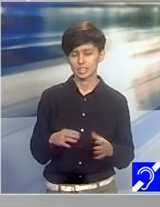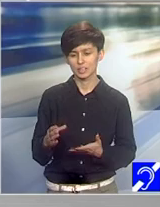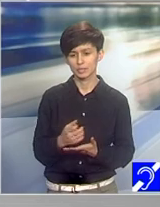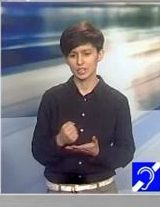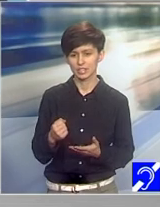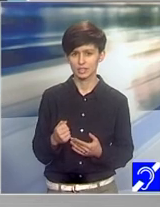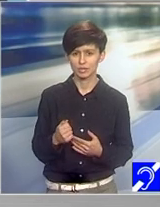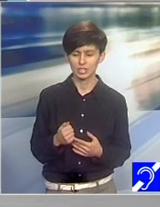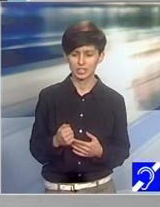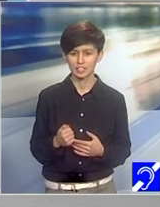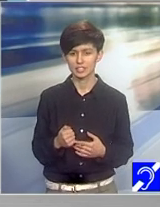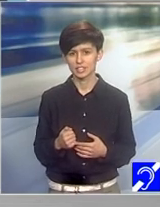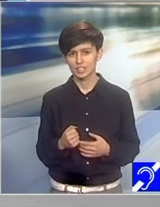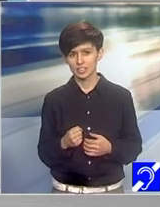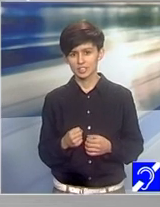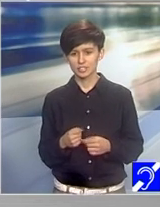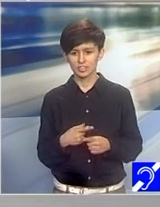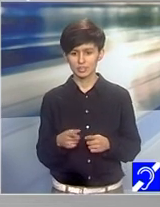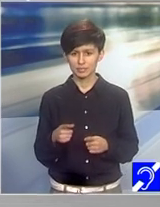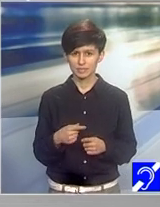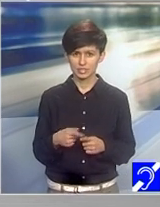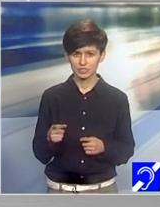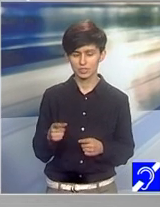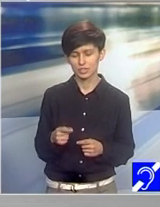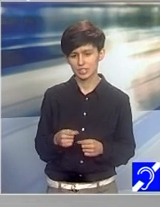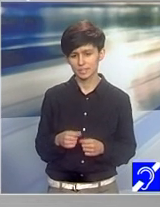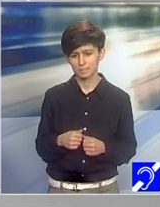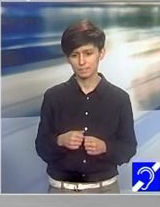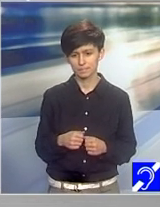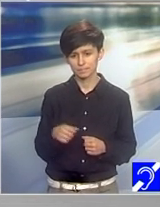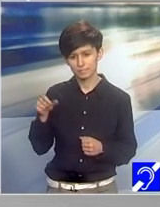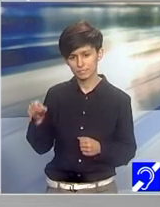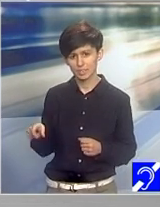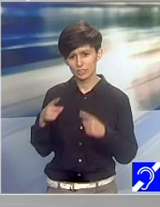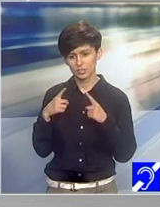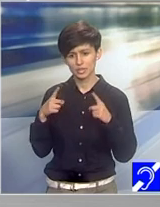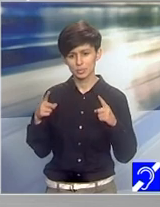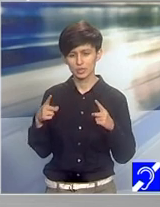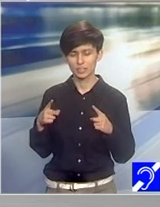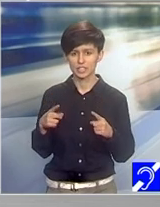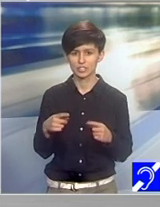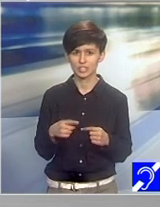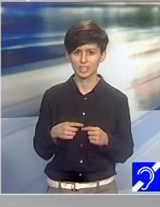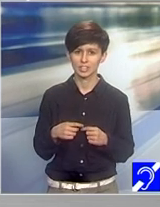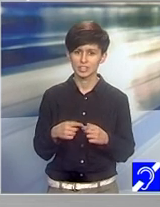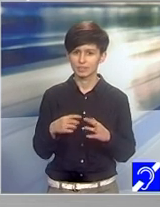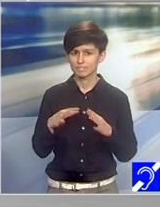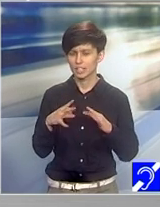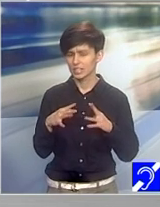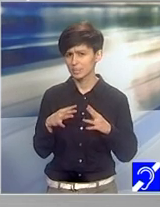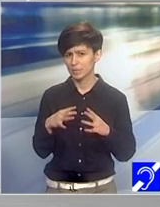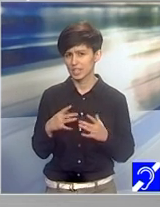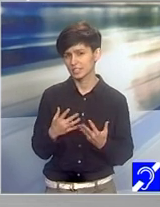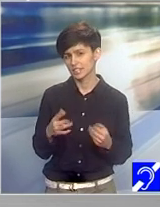asta. Inclusiv profesorii și învățătorii scapă câteva ore de ceva ce nu vă